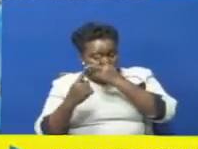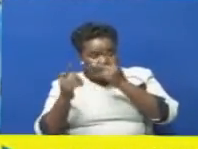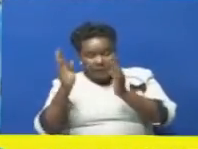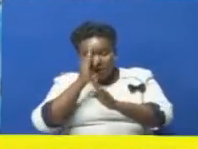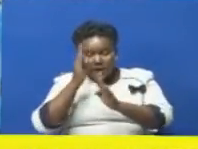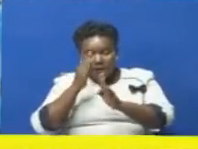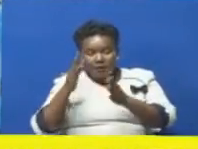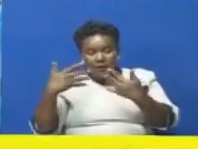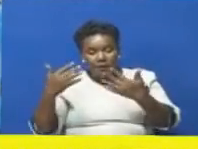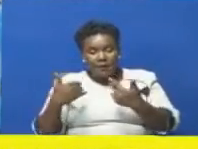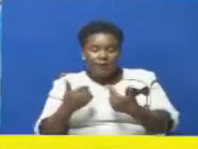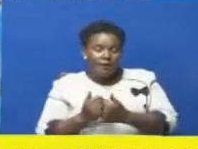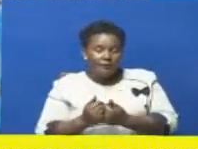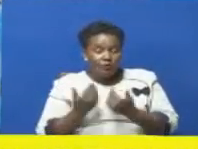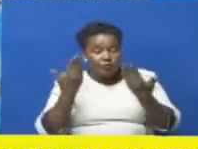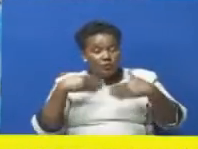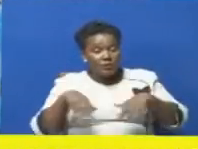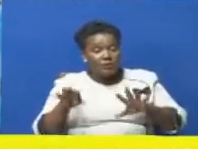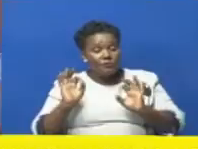mwema.